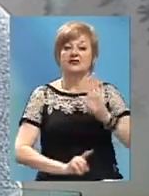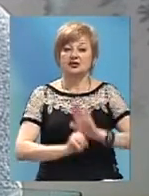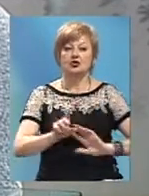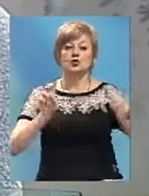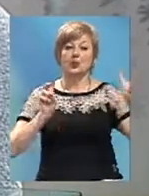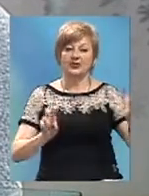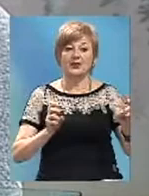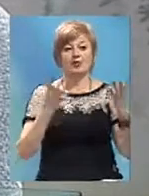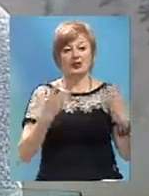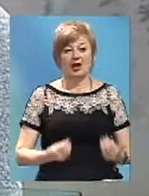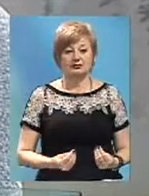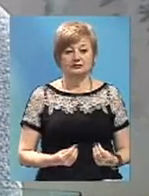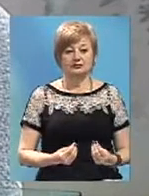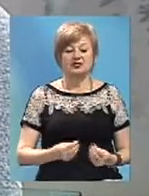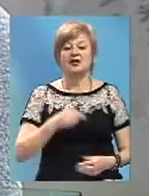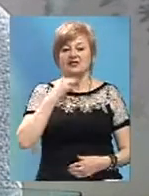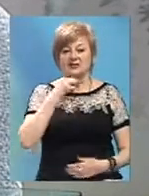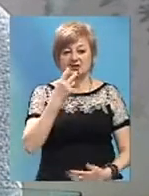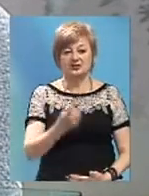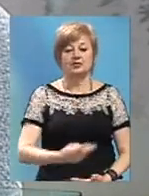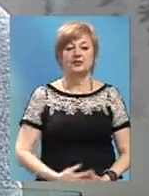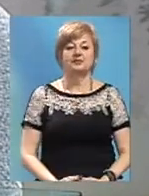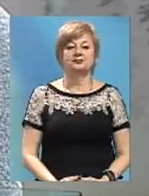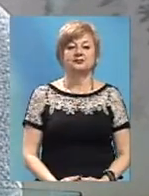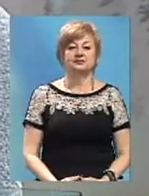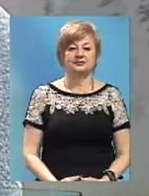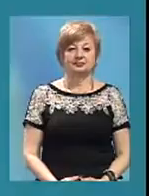тему дня. Увага на екран.